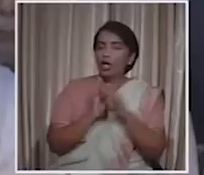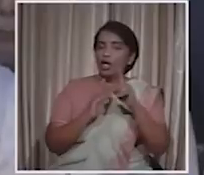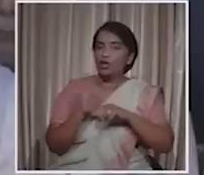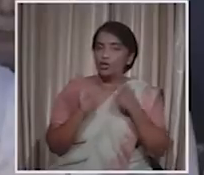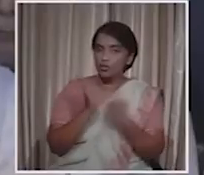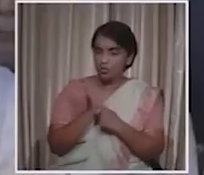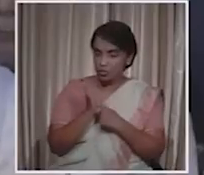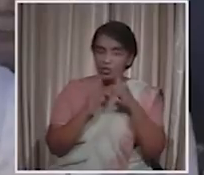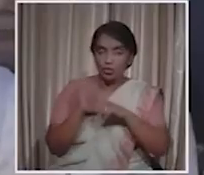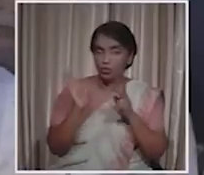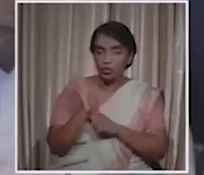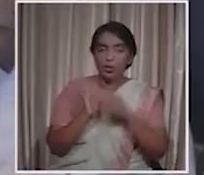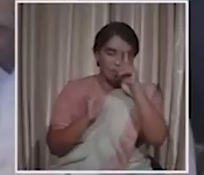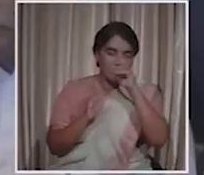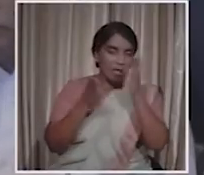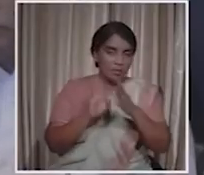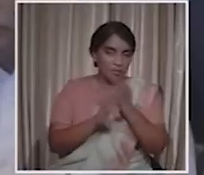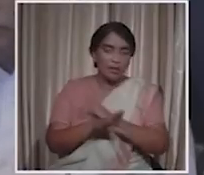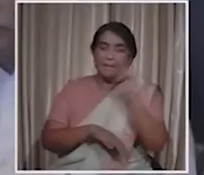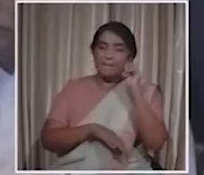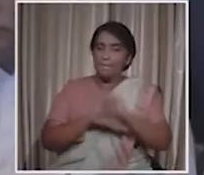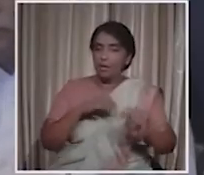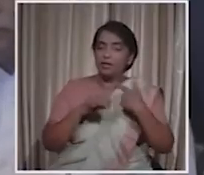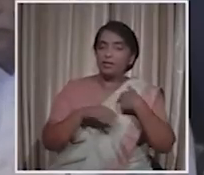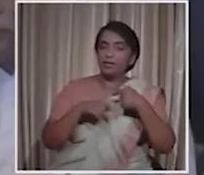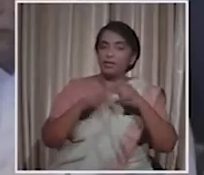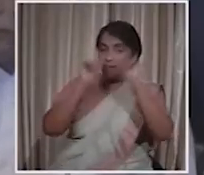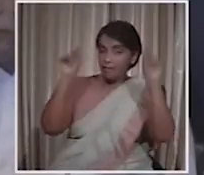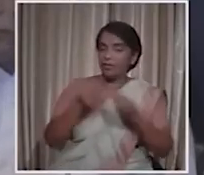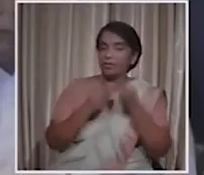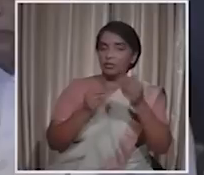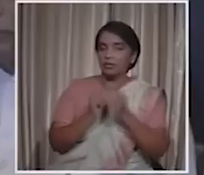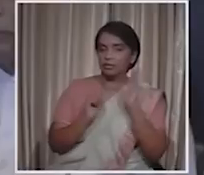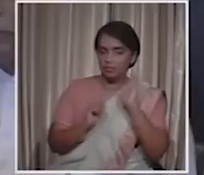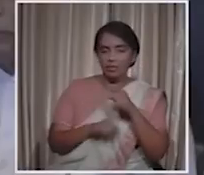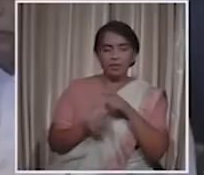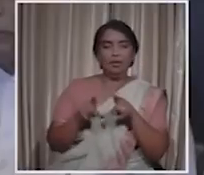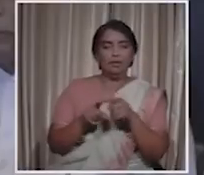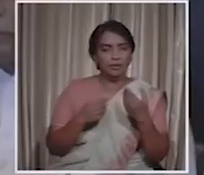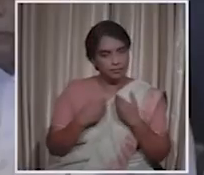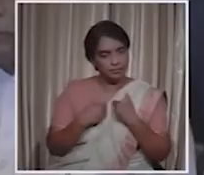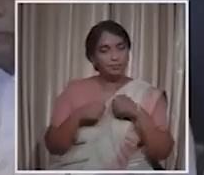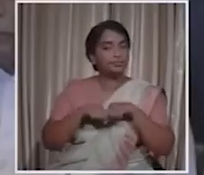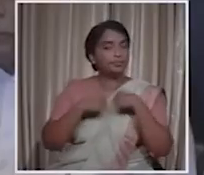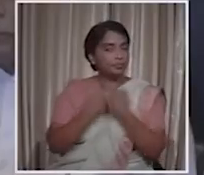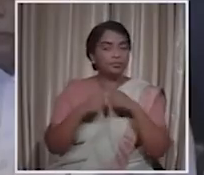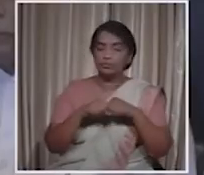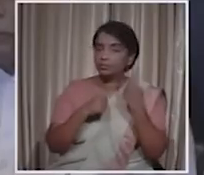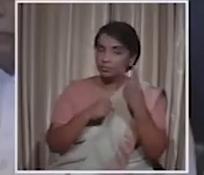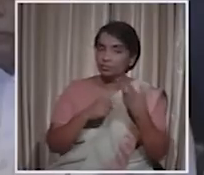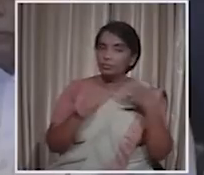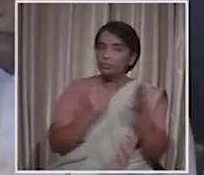මාසයේ අවසන් වීමට පෙරාතුව මේ සැලැස්මේ රාමුව සකස් කිරීමට අප උත්සාහ කරනවා. අපිත් ඒ සමාගම් දෙකත් අපි